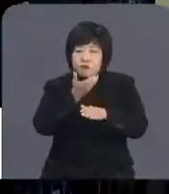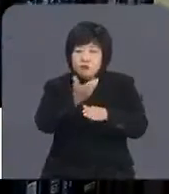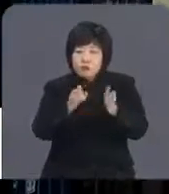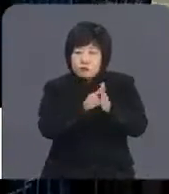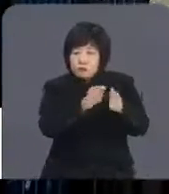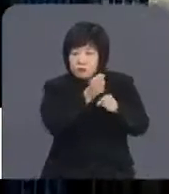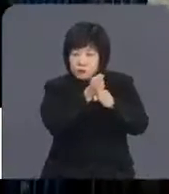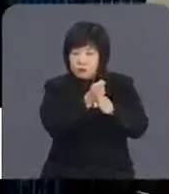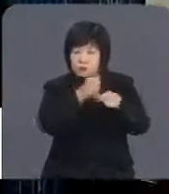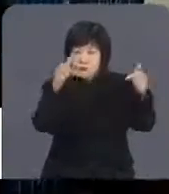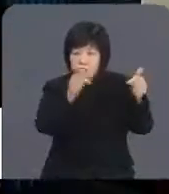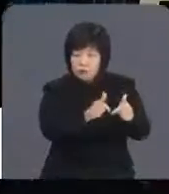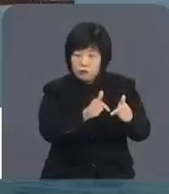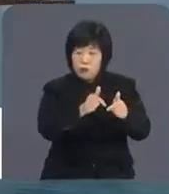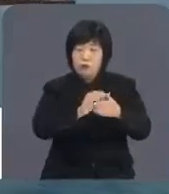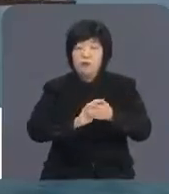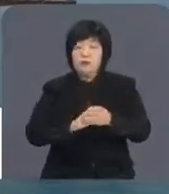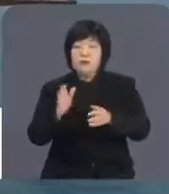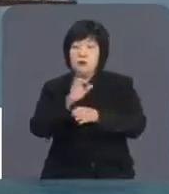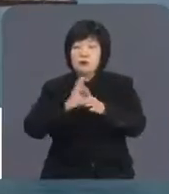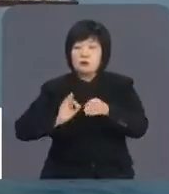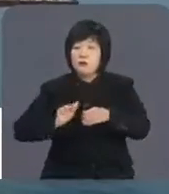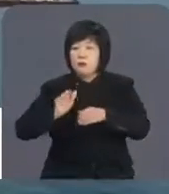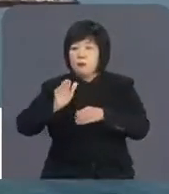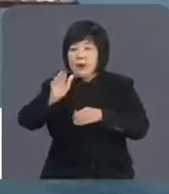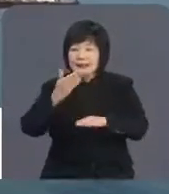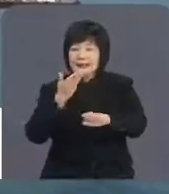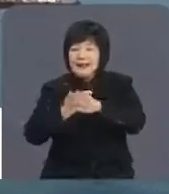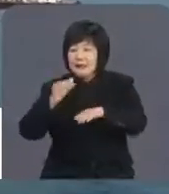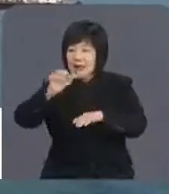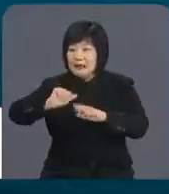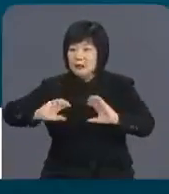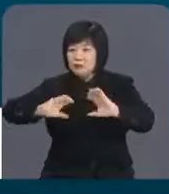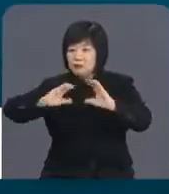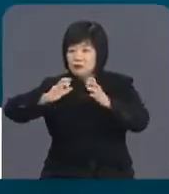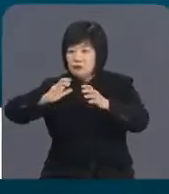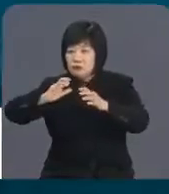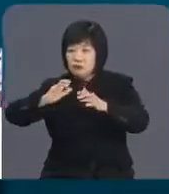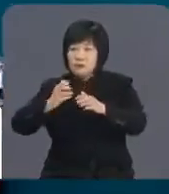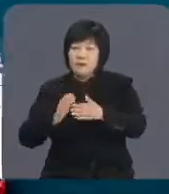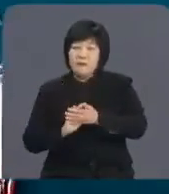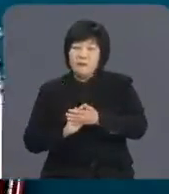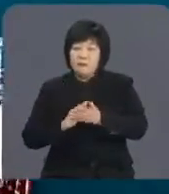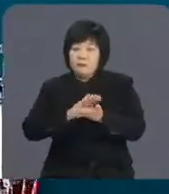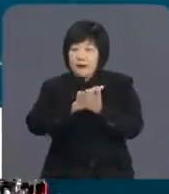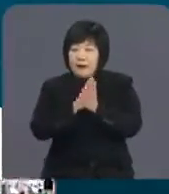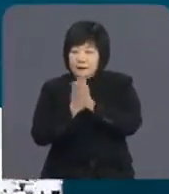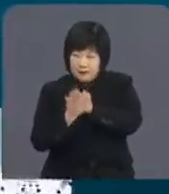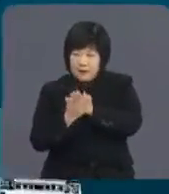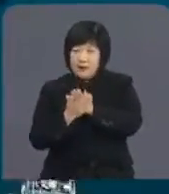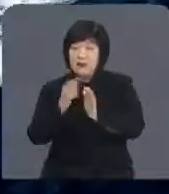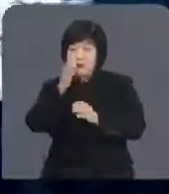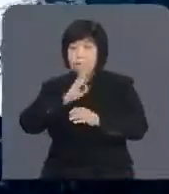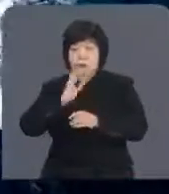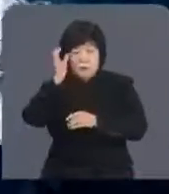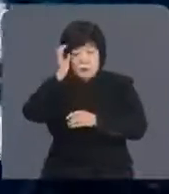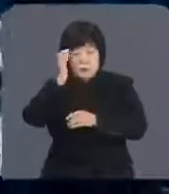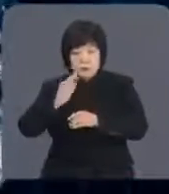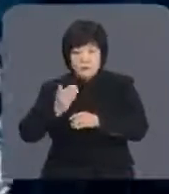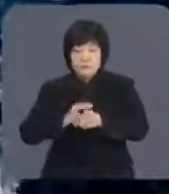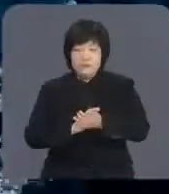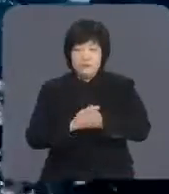줄이고 경제성장 속도가 빠른 다른 아세안 국가 로 그 욕구 글 다변화하는 효과도 기대됩니다